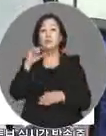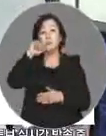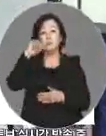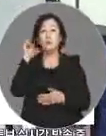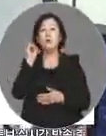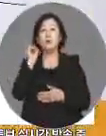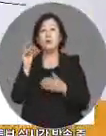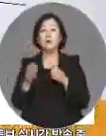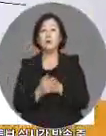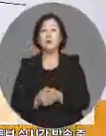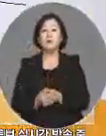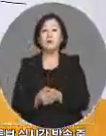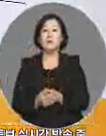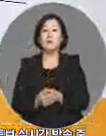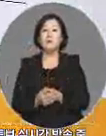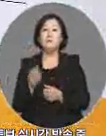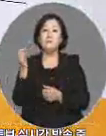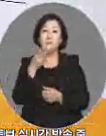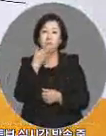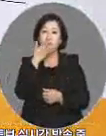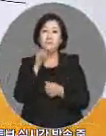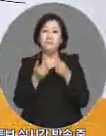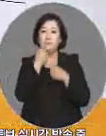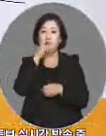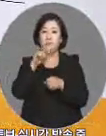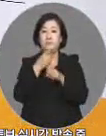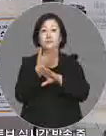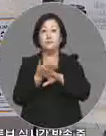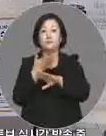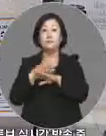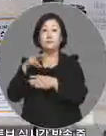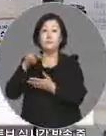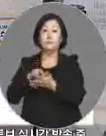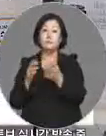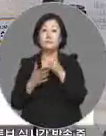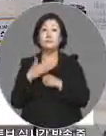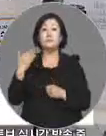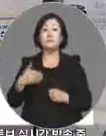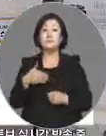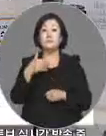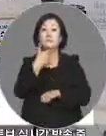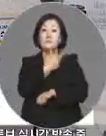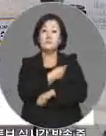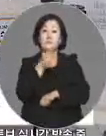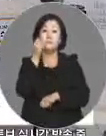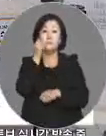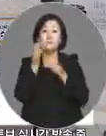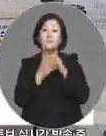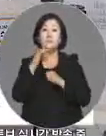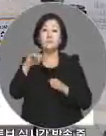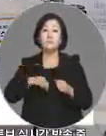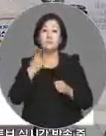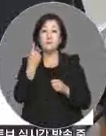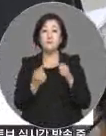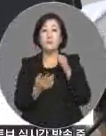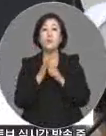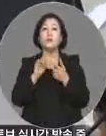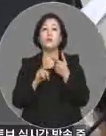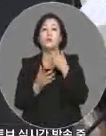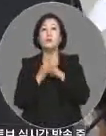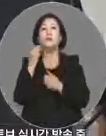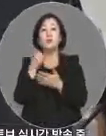것 같아요. 또 식당이나 카페와 달리 미접종자가 혼자 이용하는 것을 허용하지 않아 볼멘 소리도